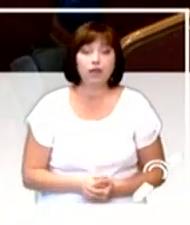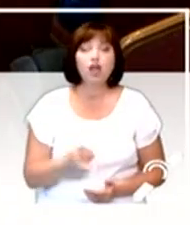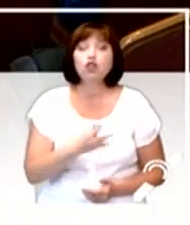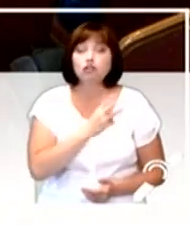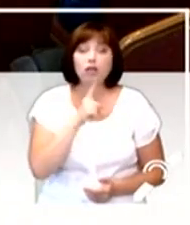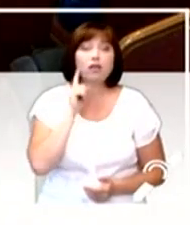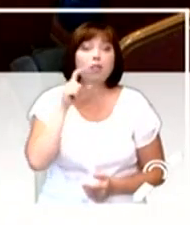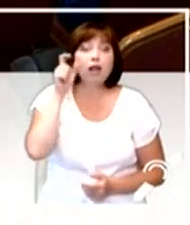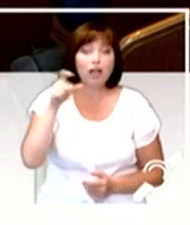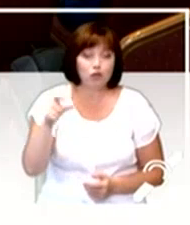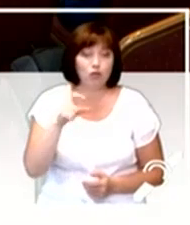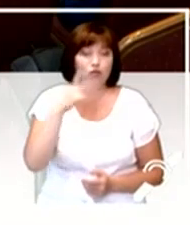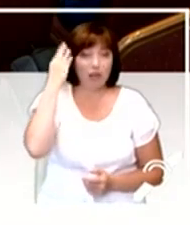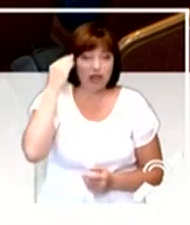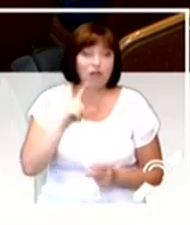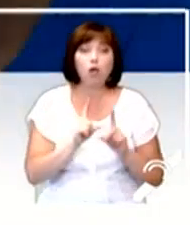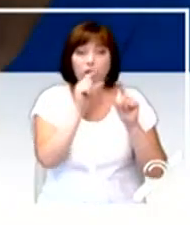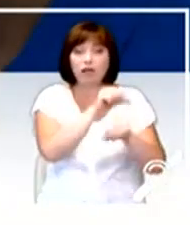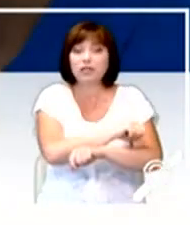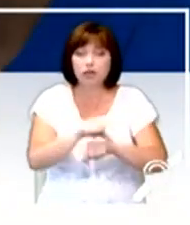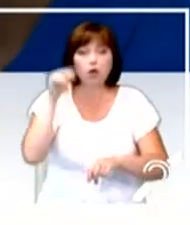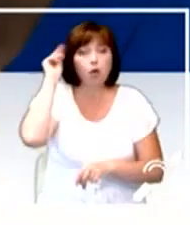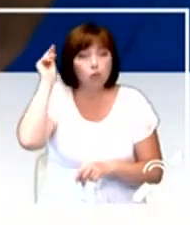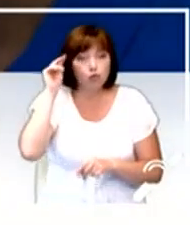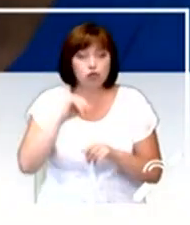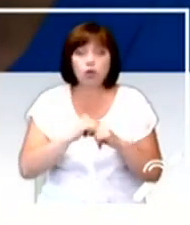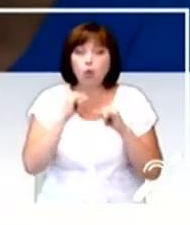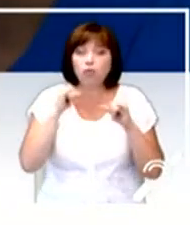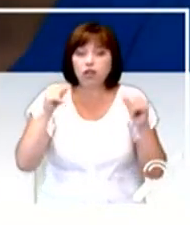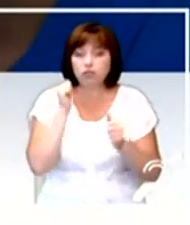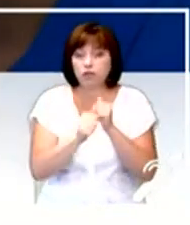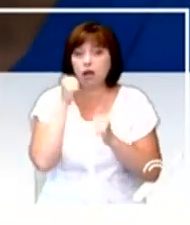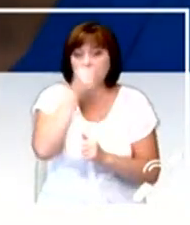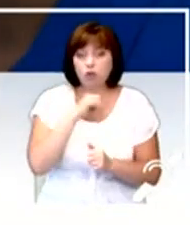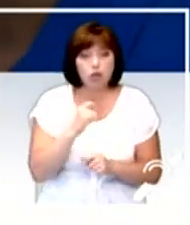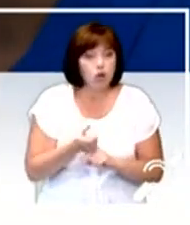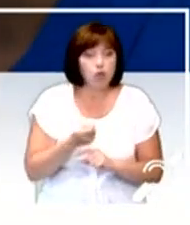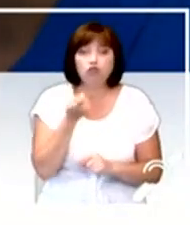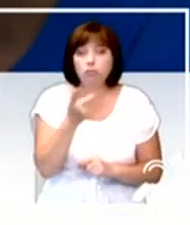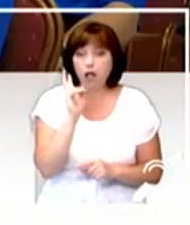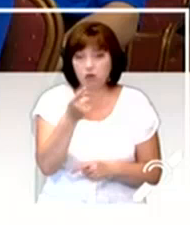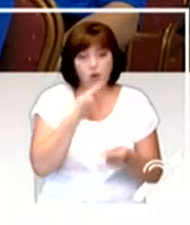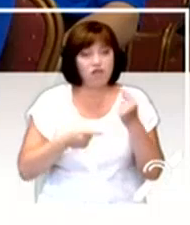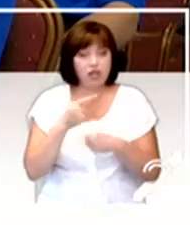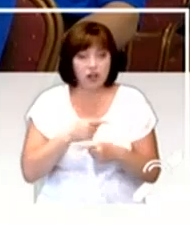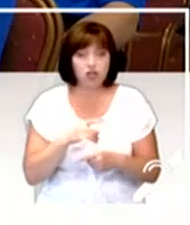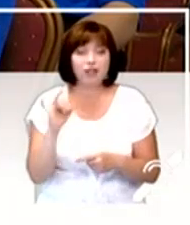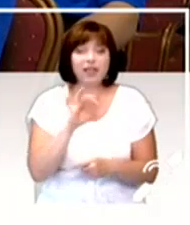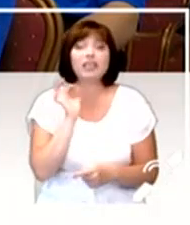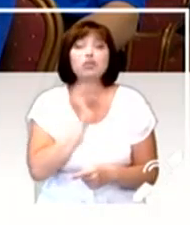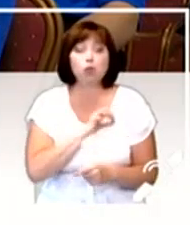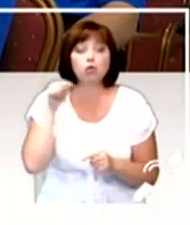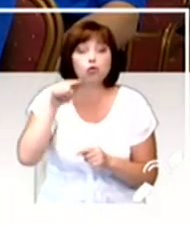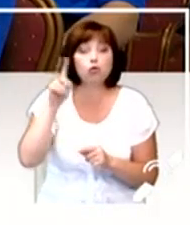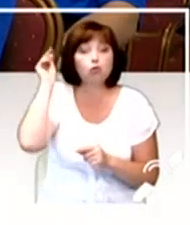Dorința tinerilor basarabeni de a pleca peste hotare pentru a studia crește de la an la an și sunt prea puțini cei care se întorc și pun în aplicare acasă